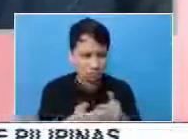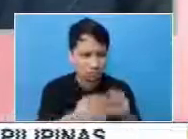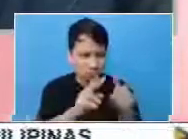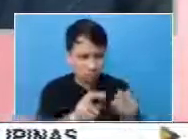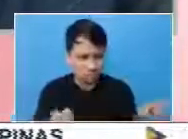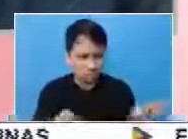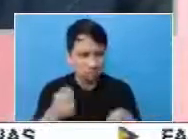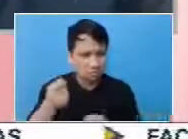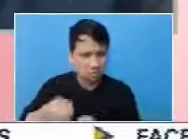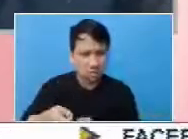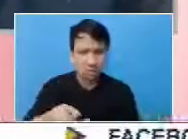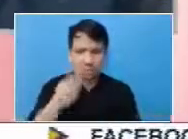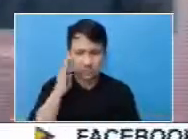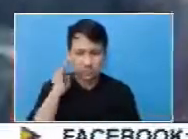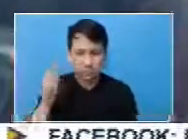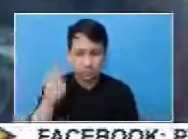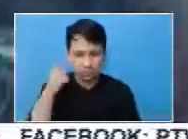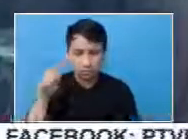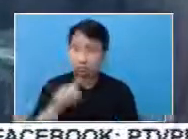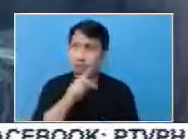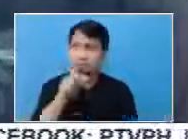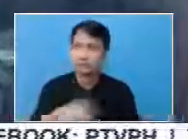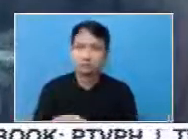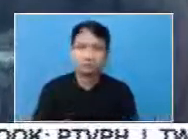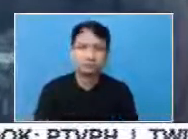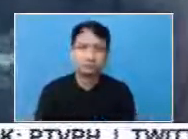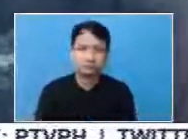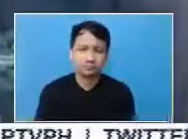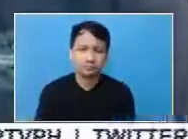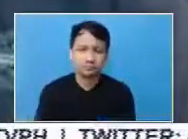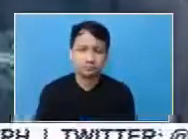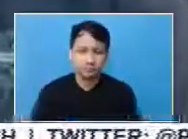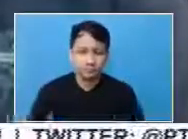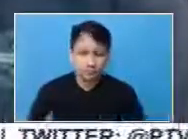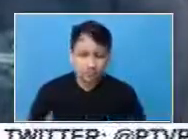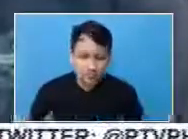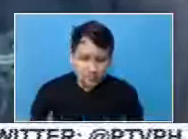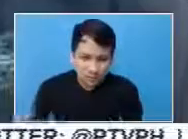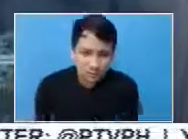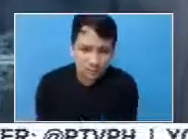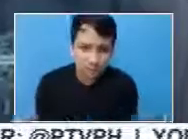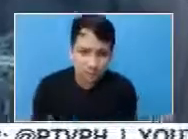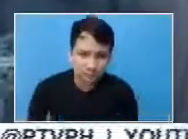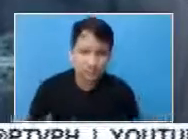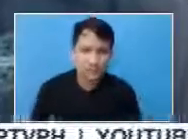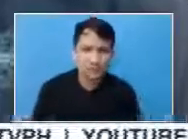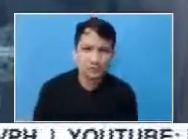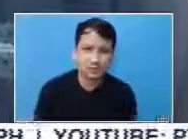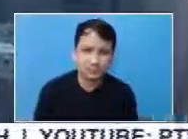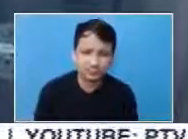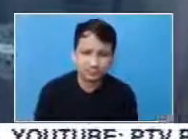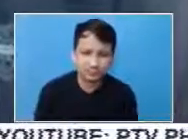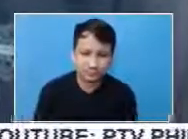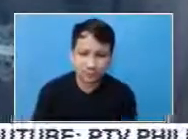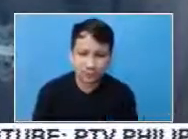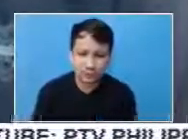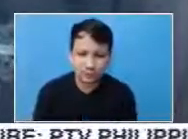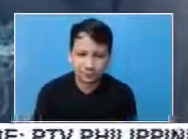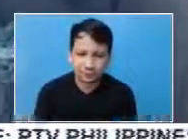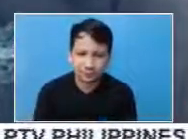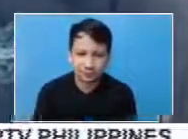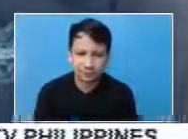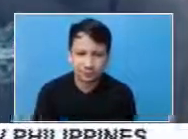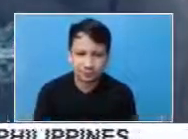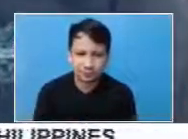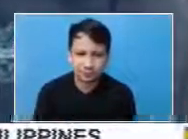Unang-una po, nandun pa rin po yung bakas ng pagkakalungkot natin sa pangyayari kasi nga po hindi talaga po natin inaasahan itong mga ganitong bagay na sabi nga